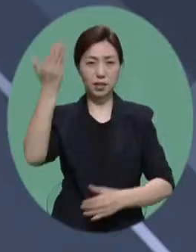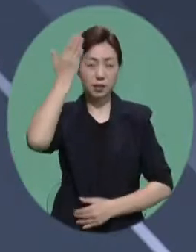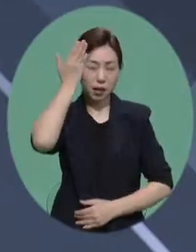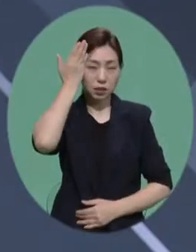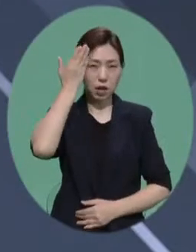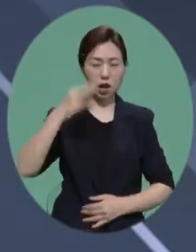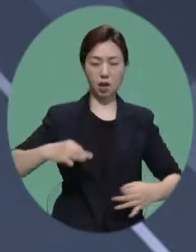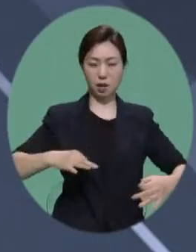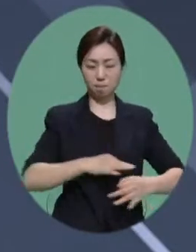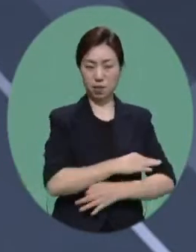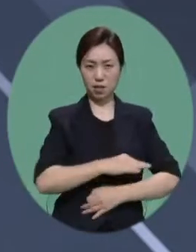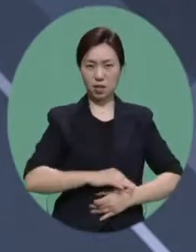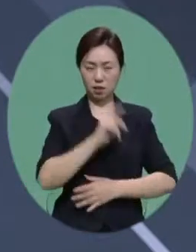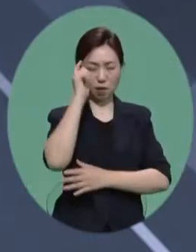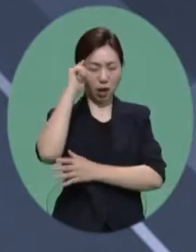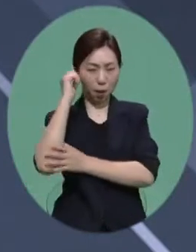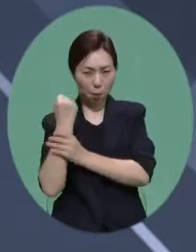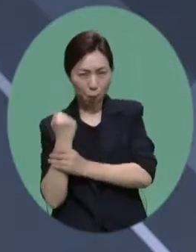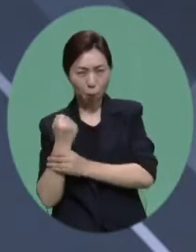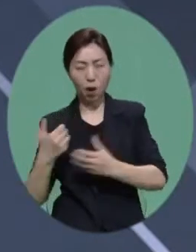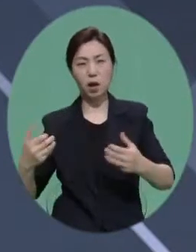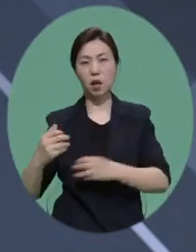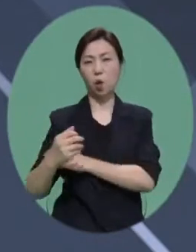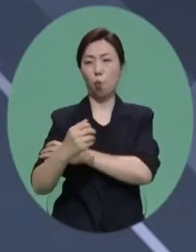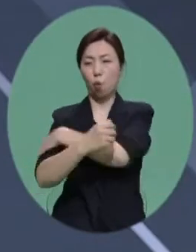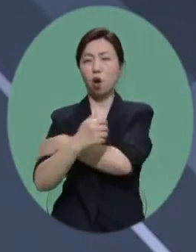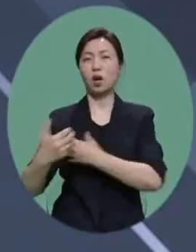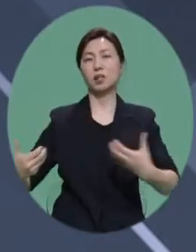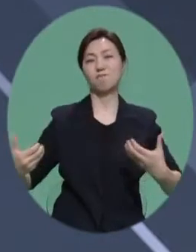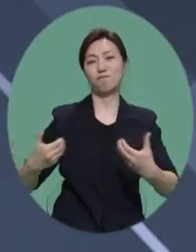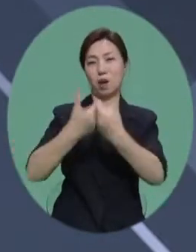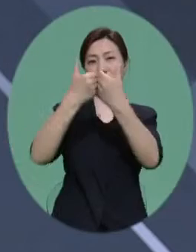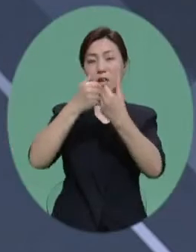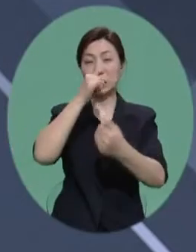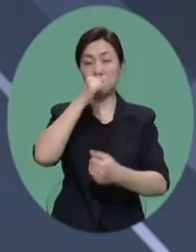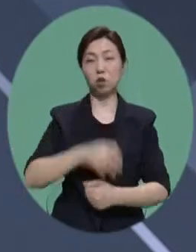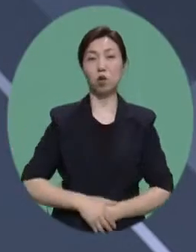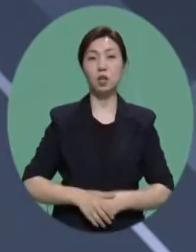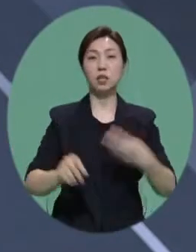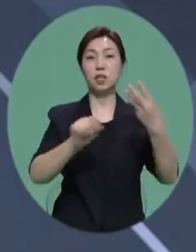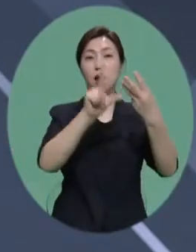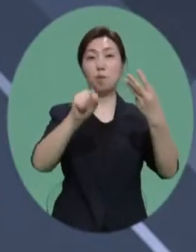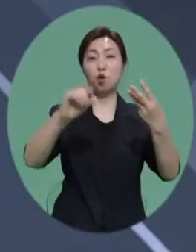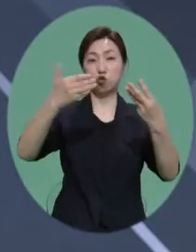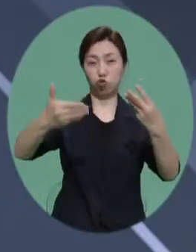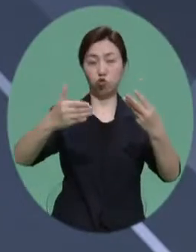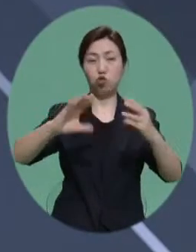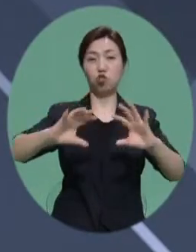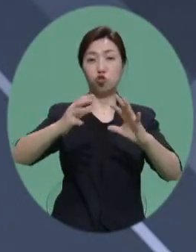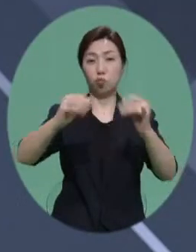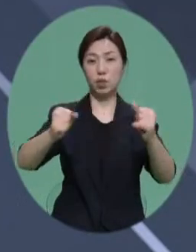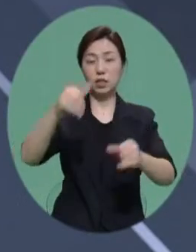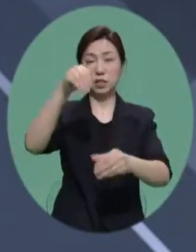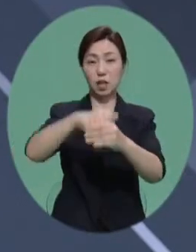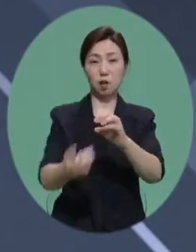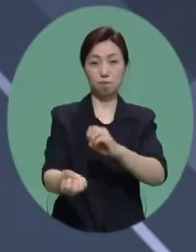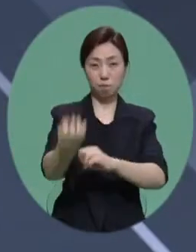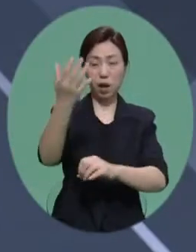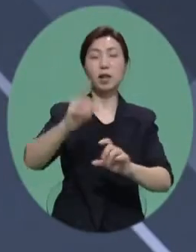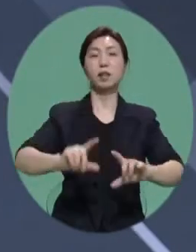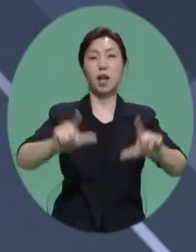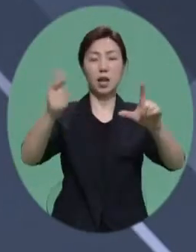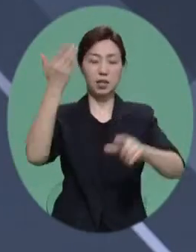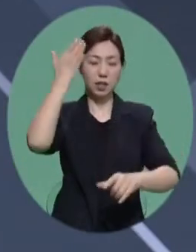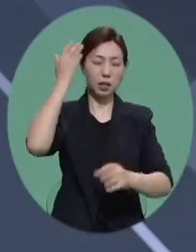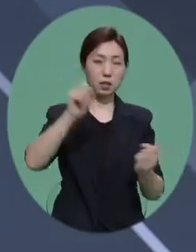부정부패의 무도 세력과의 대결입니다 3월 9일 국민 승리의 날로 상식의 회복되는 날로